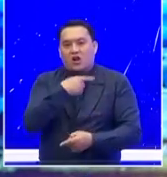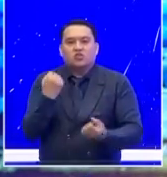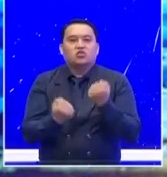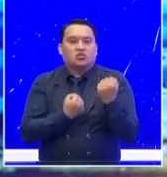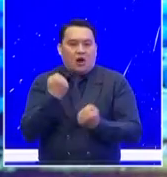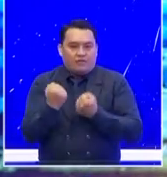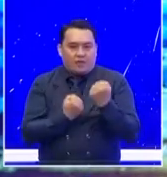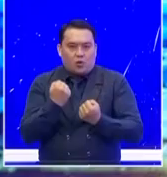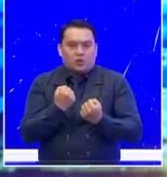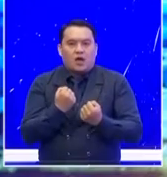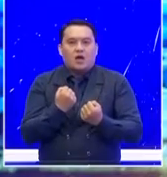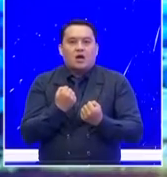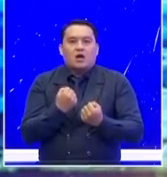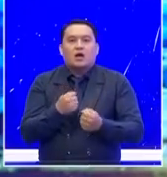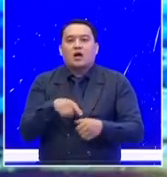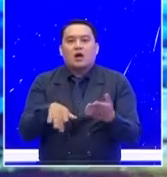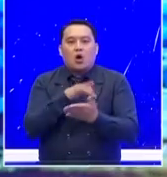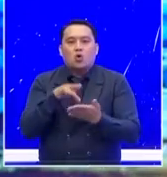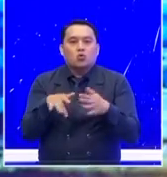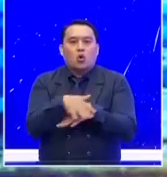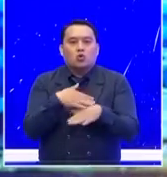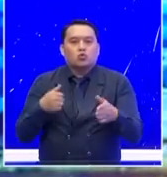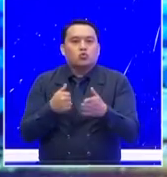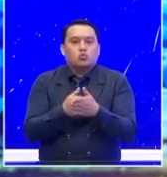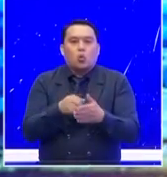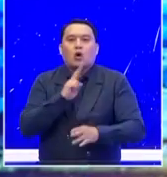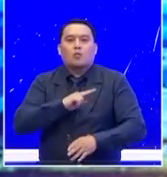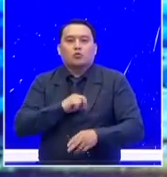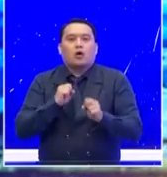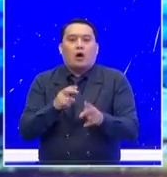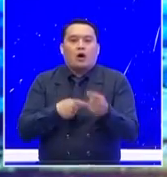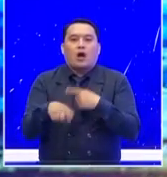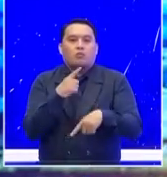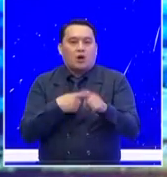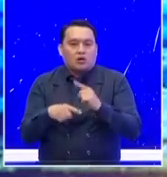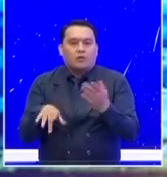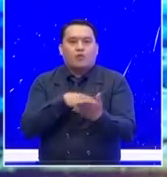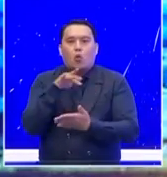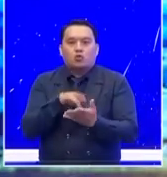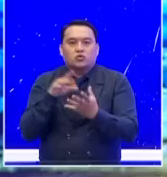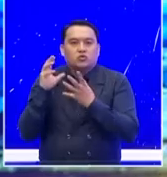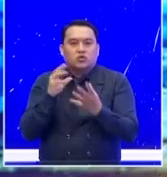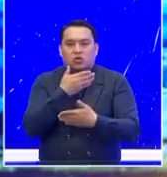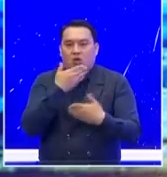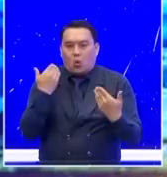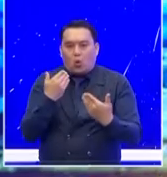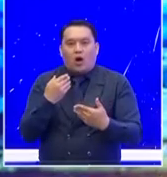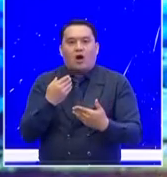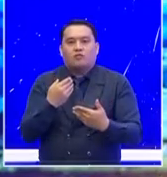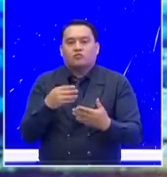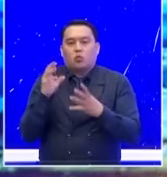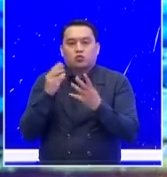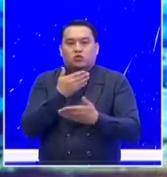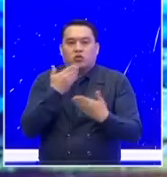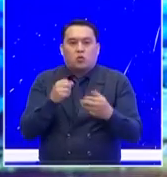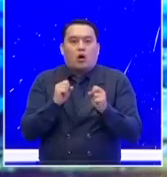для личных авто. Горожане сетуют, как добираться до работы и обратно, если на городских маршрутах нет ни единого